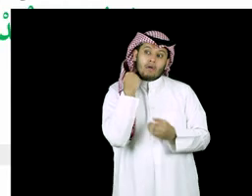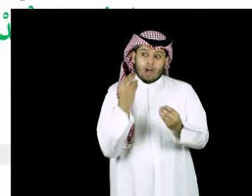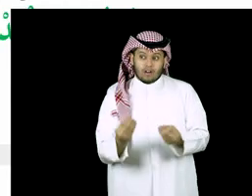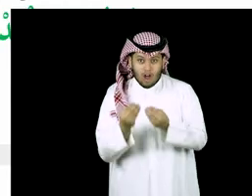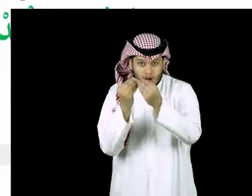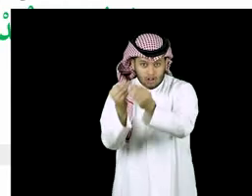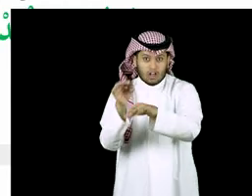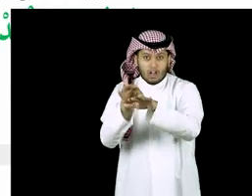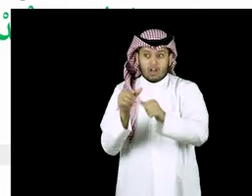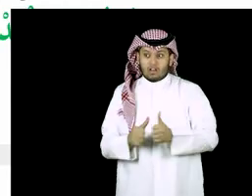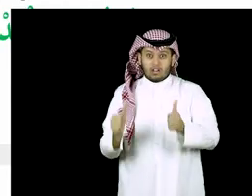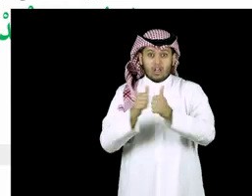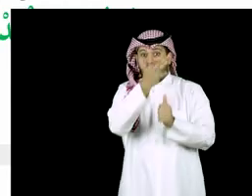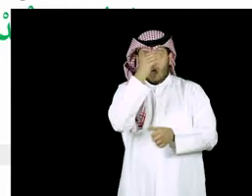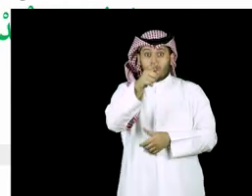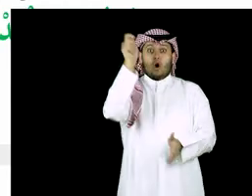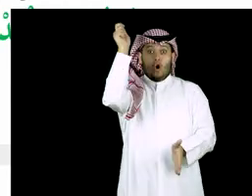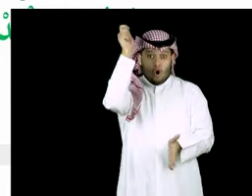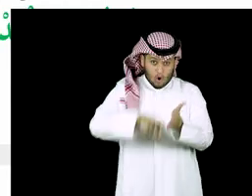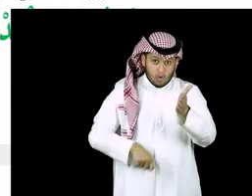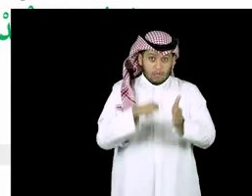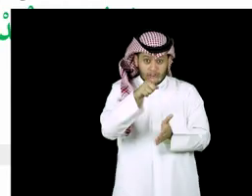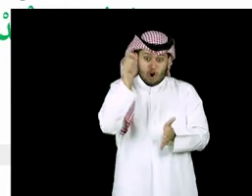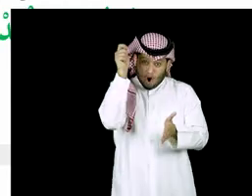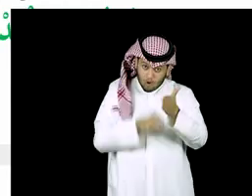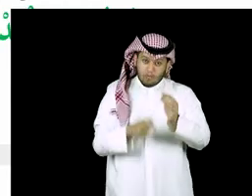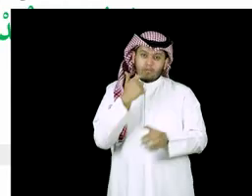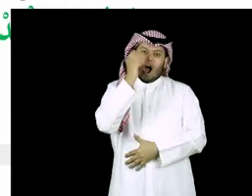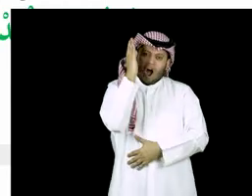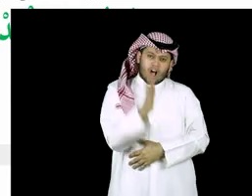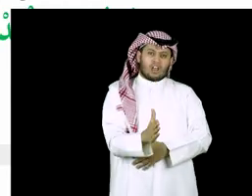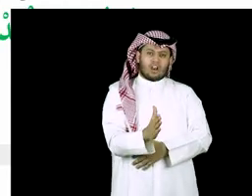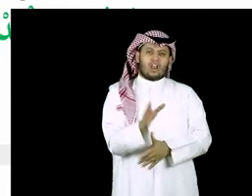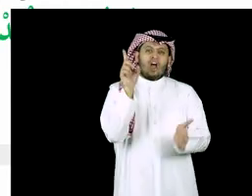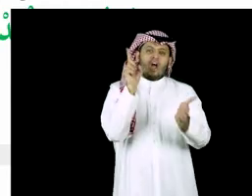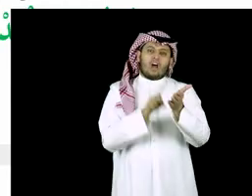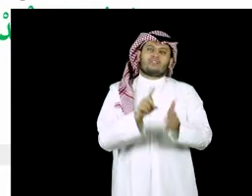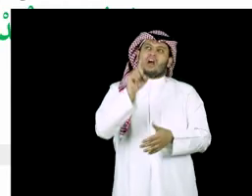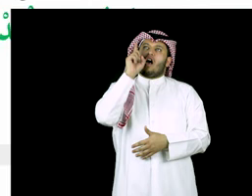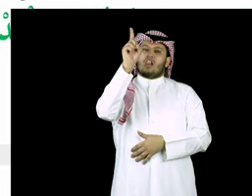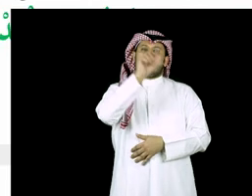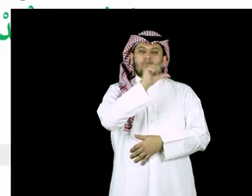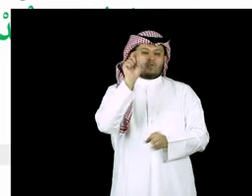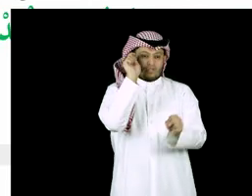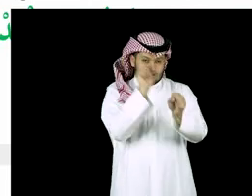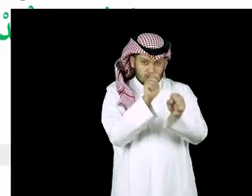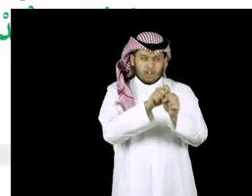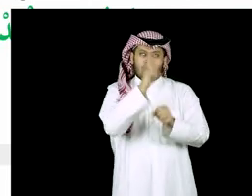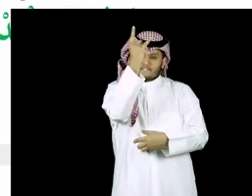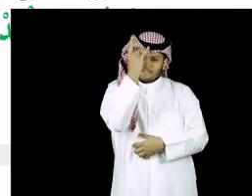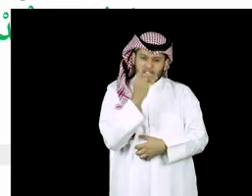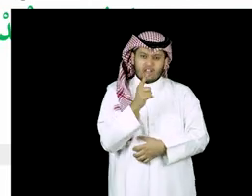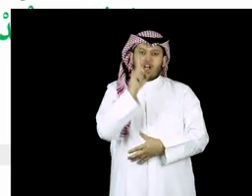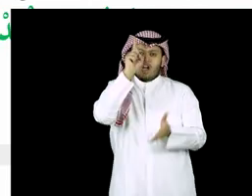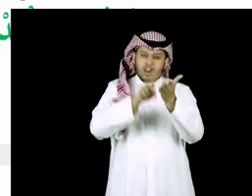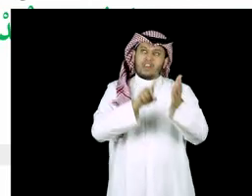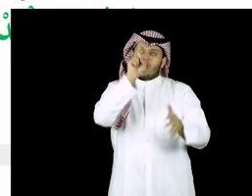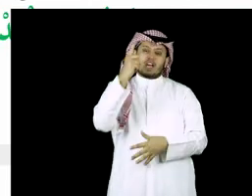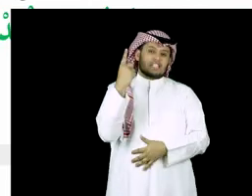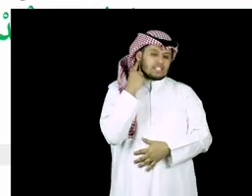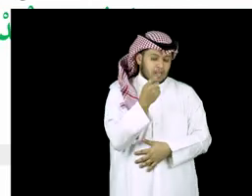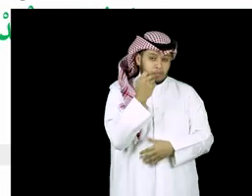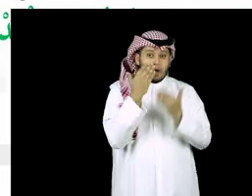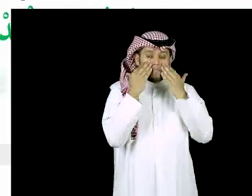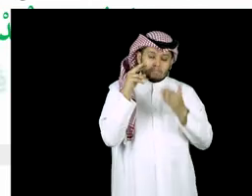أهلها، وإذا حكمتم بين الناس أن تحكموا بالعدل، إن الله نعم ما يعظكم به، إن الله كان سميعا